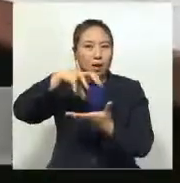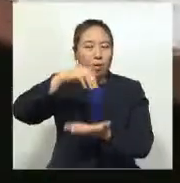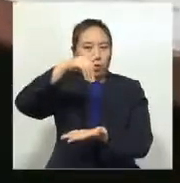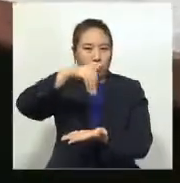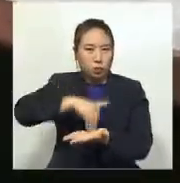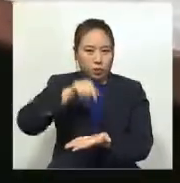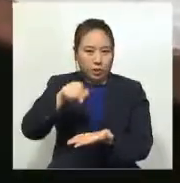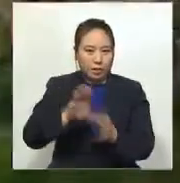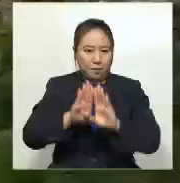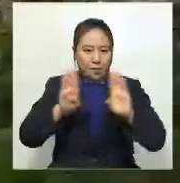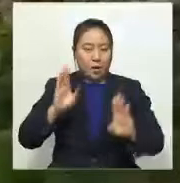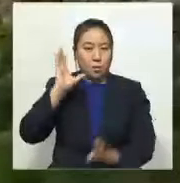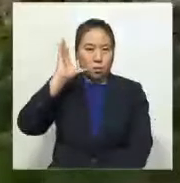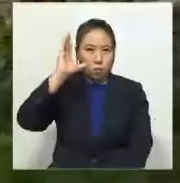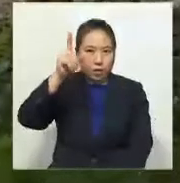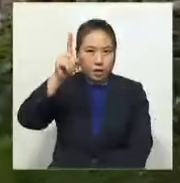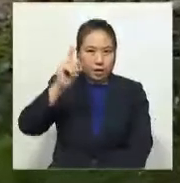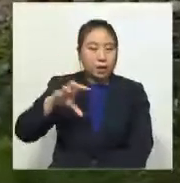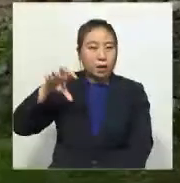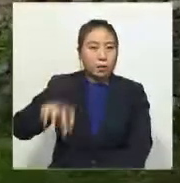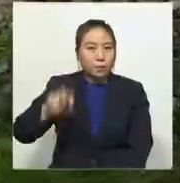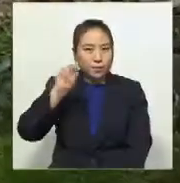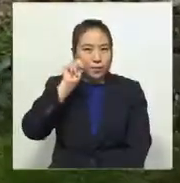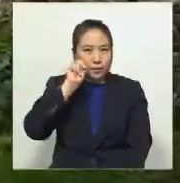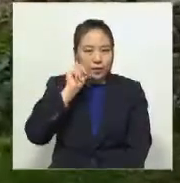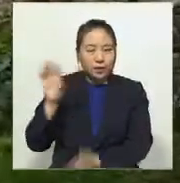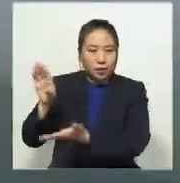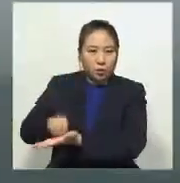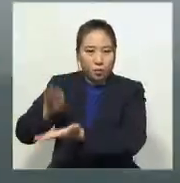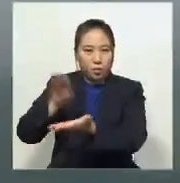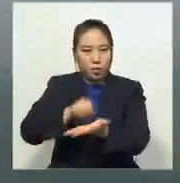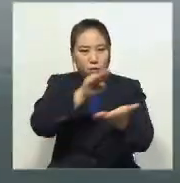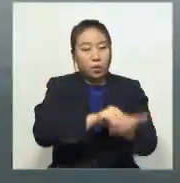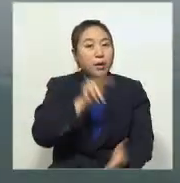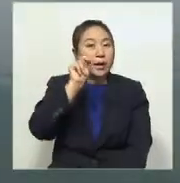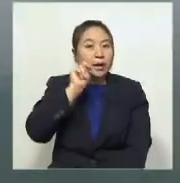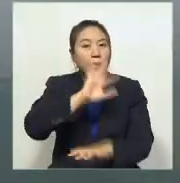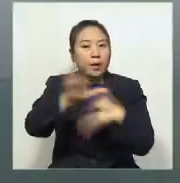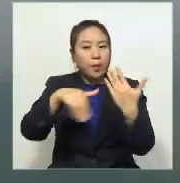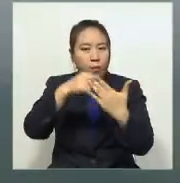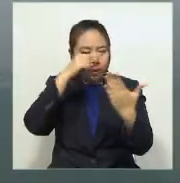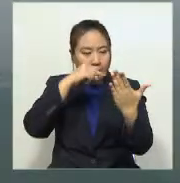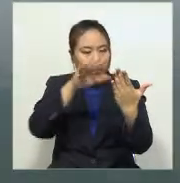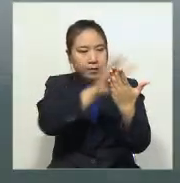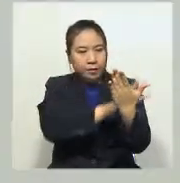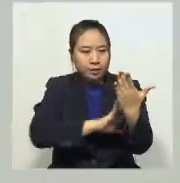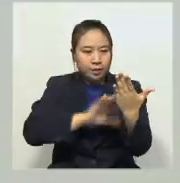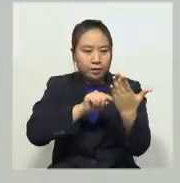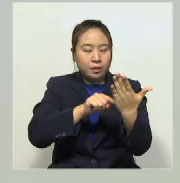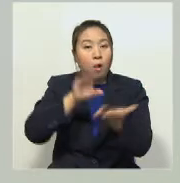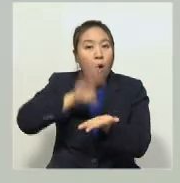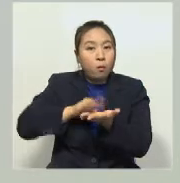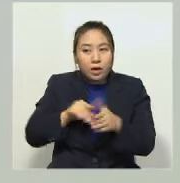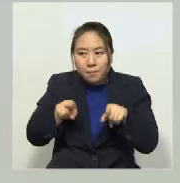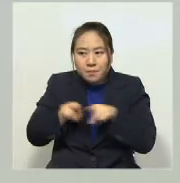ี้จะเปิดขึ้นในวัน Prutalizingโดยทางกลcipital t Levelางจะรูปร่มข้อมูเกี่ยวกับน้ำทั้งหมดในประเทศซึ่จะเปนข้อมูล